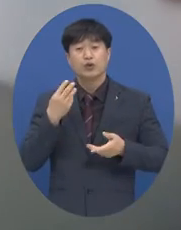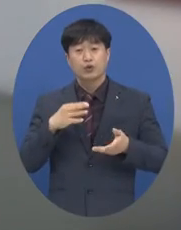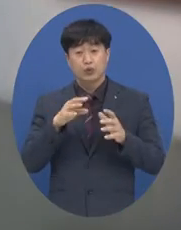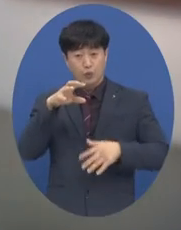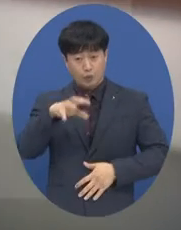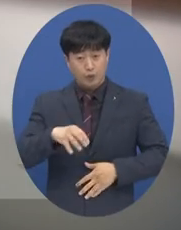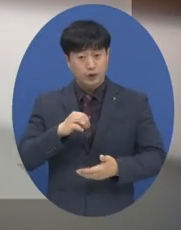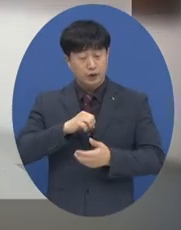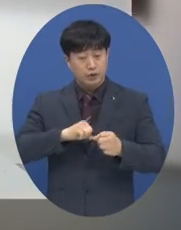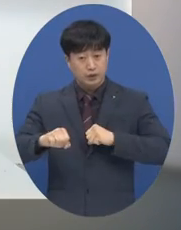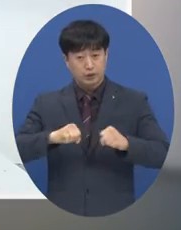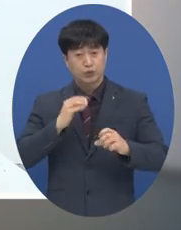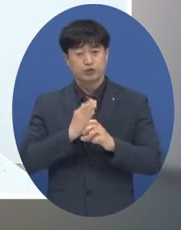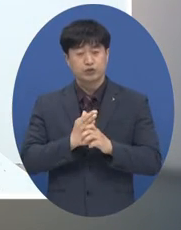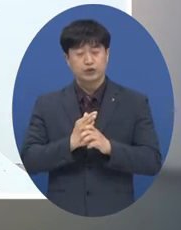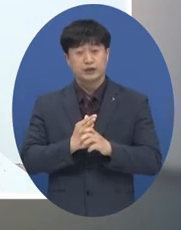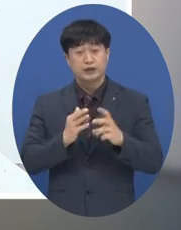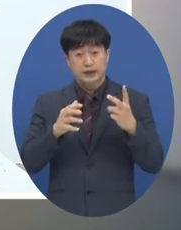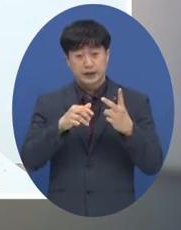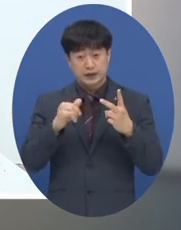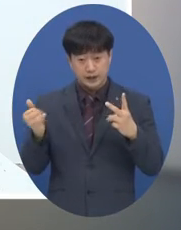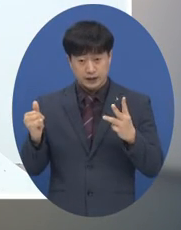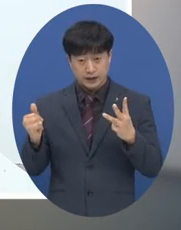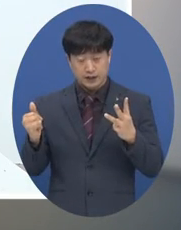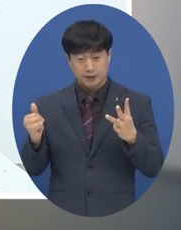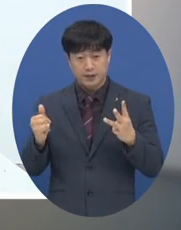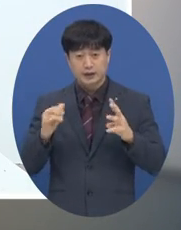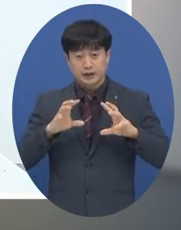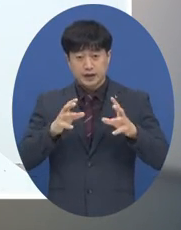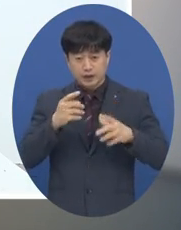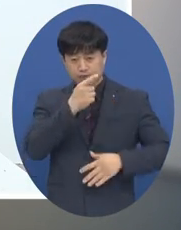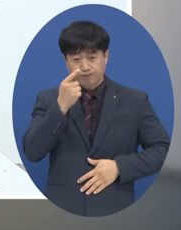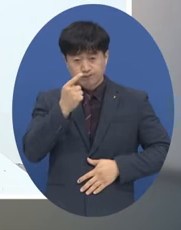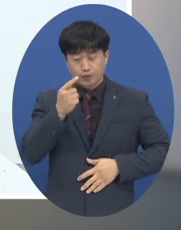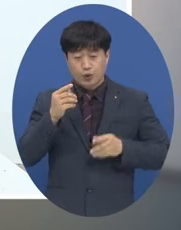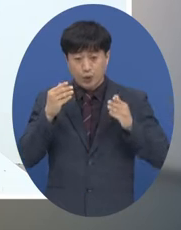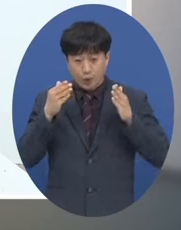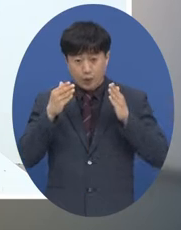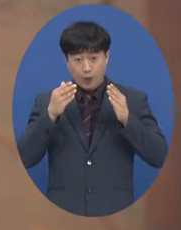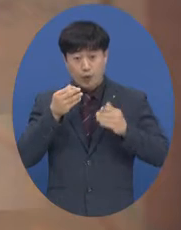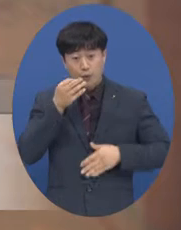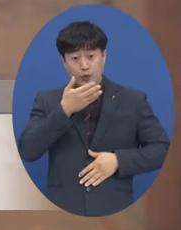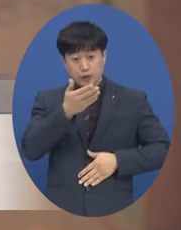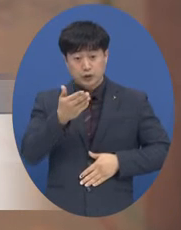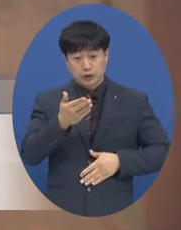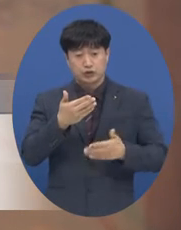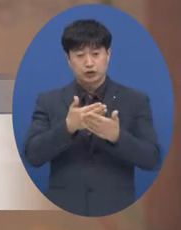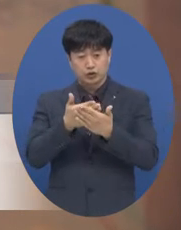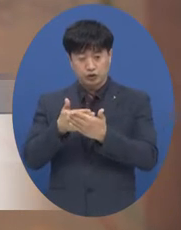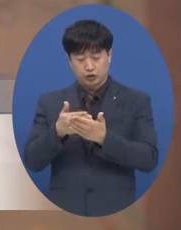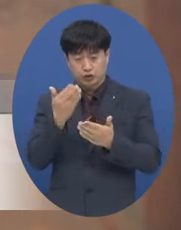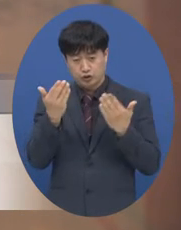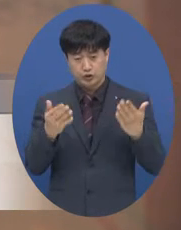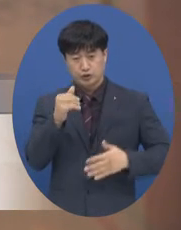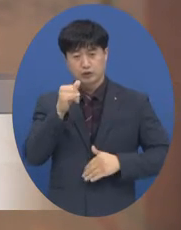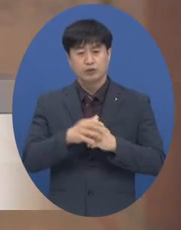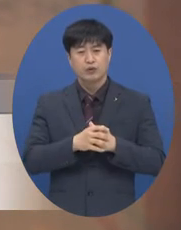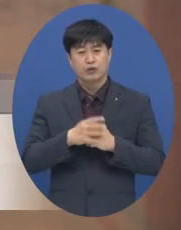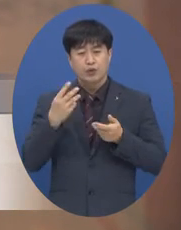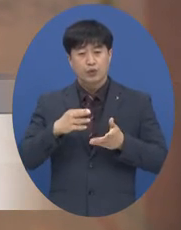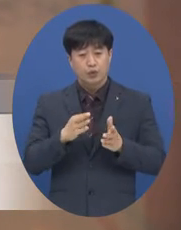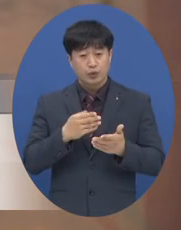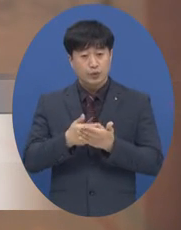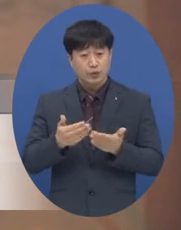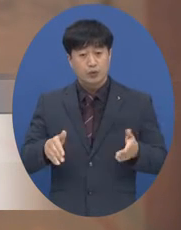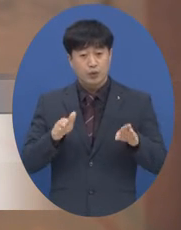중인 중진 작가 3명의 세계관을 조명하는 전시가 한창입니다. 경기도 미술관은 광대하고 느리게